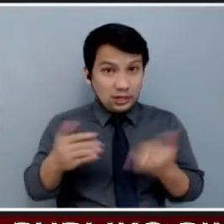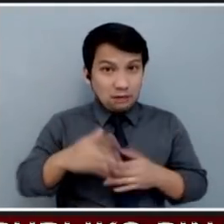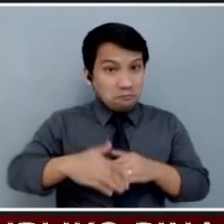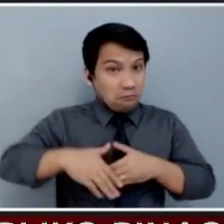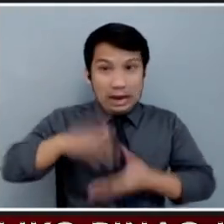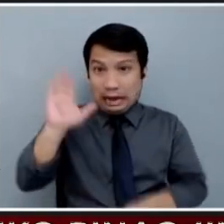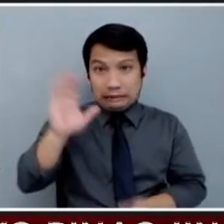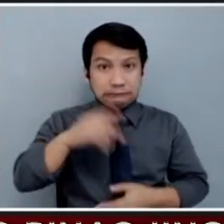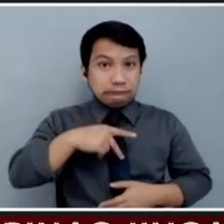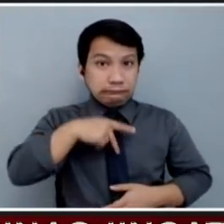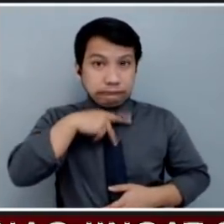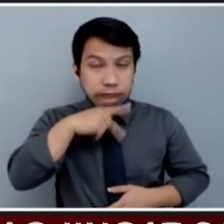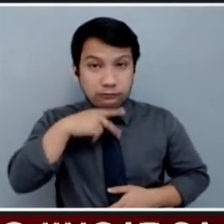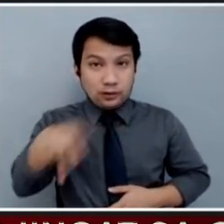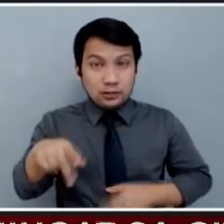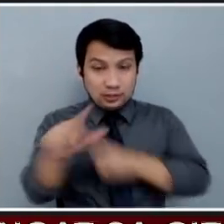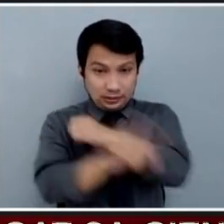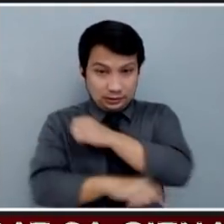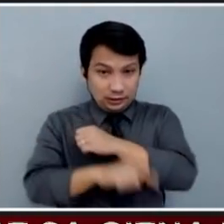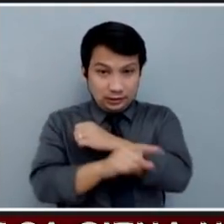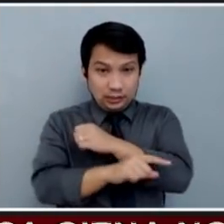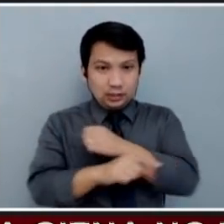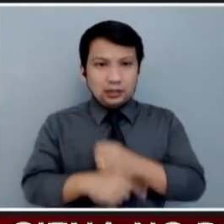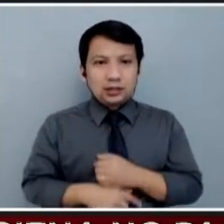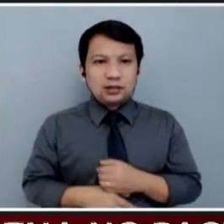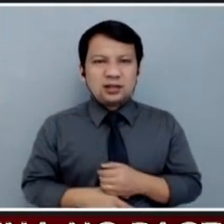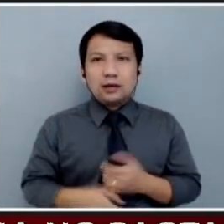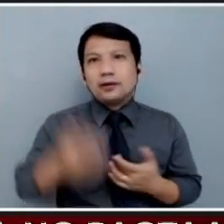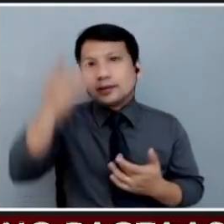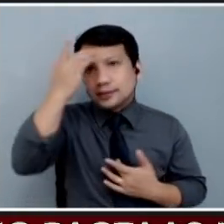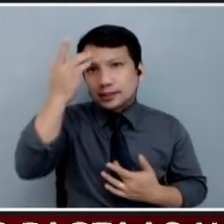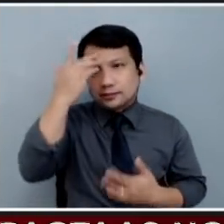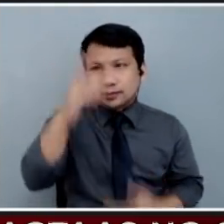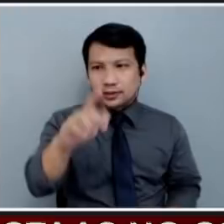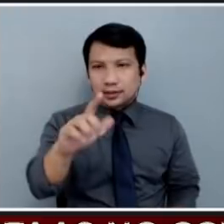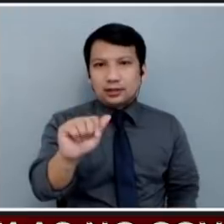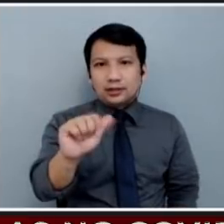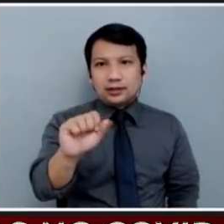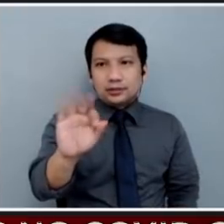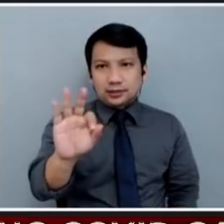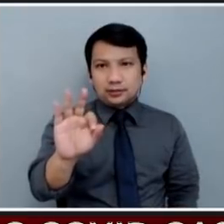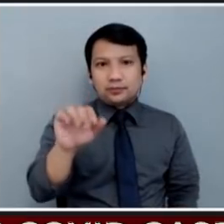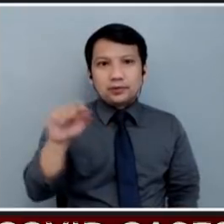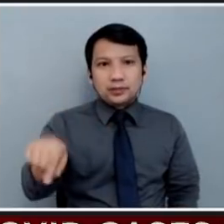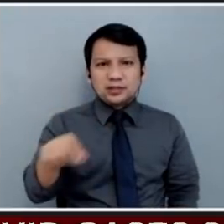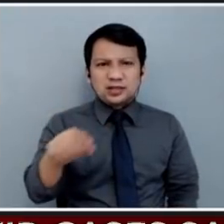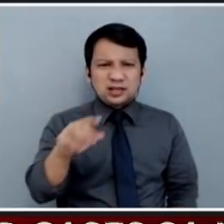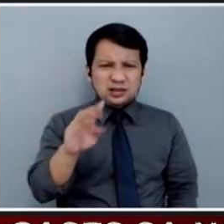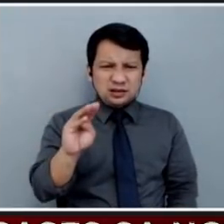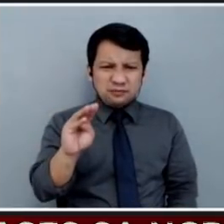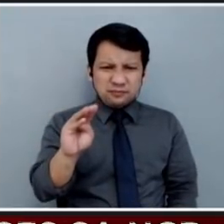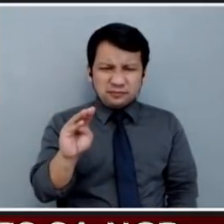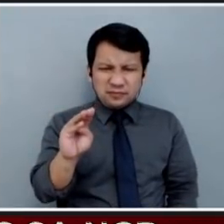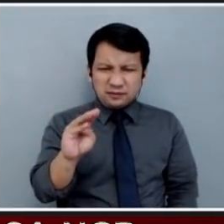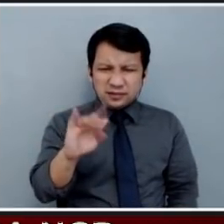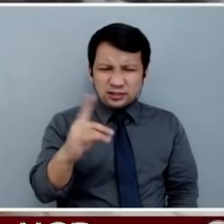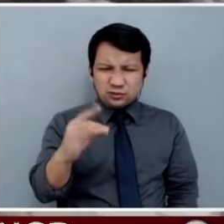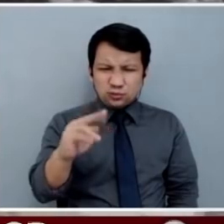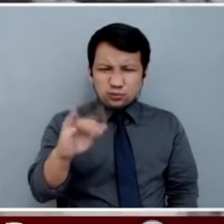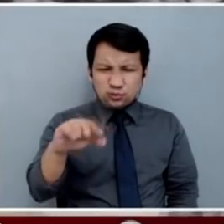Province. Eh nagkaroon pa ng ASF ang Marinduque. Kasi ang Marinduque, nagsusupply din sa Laloma